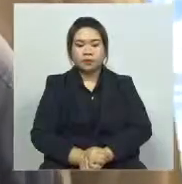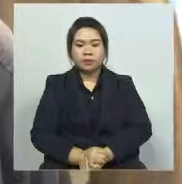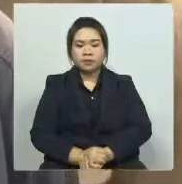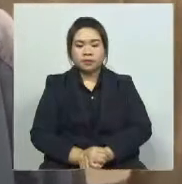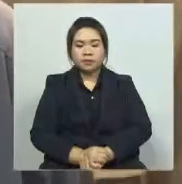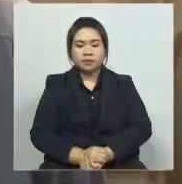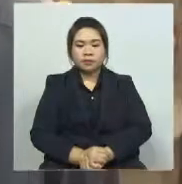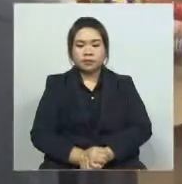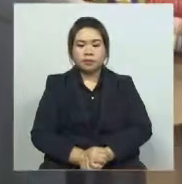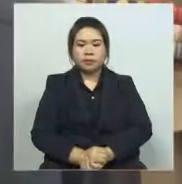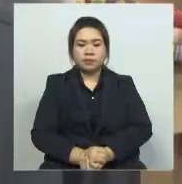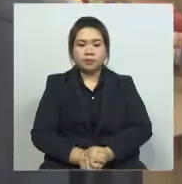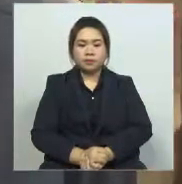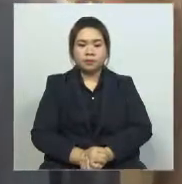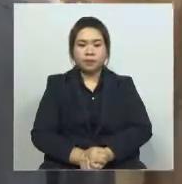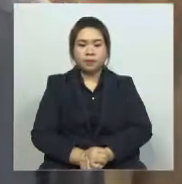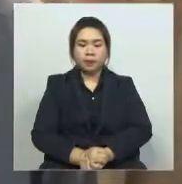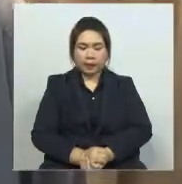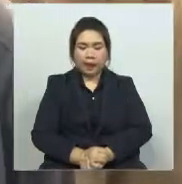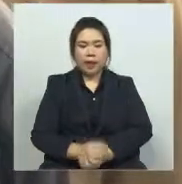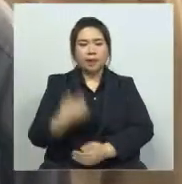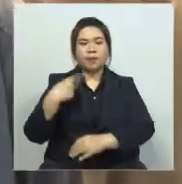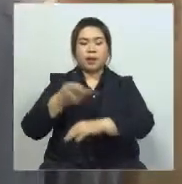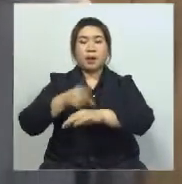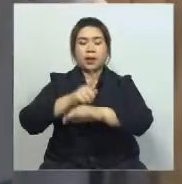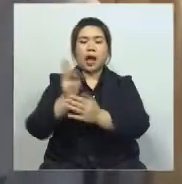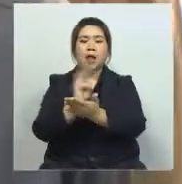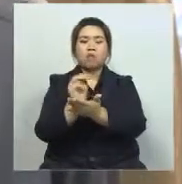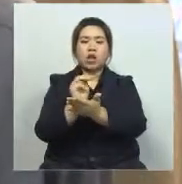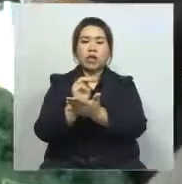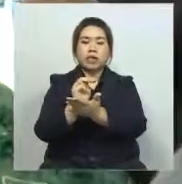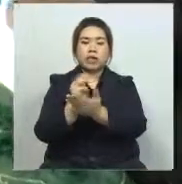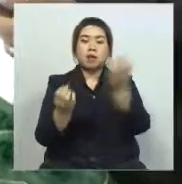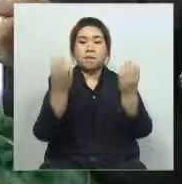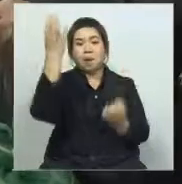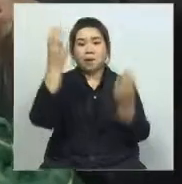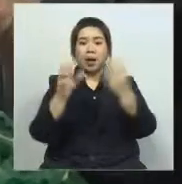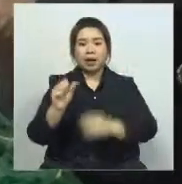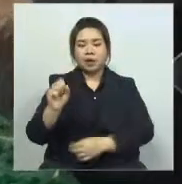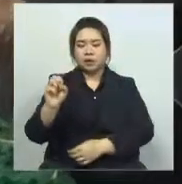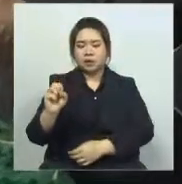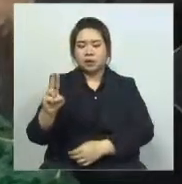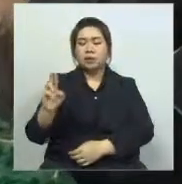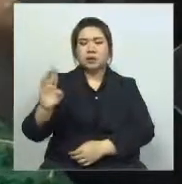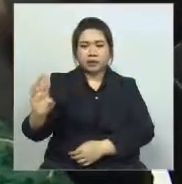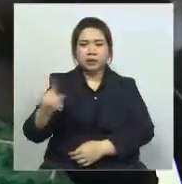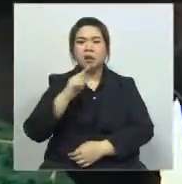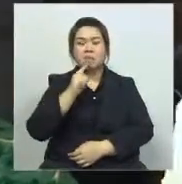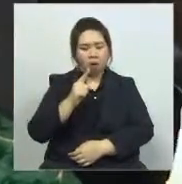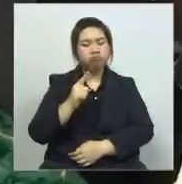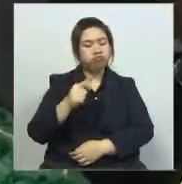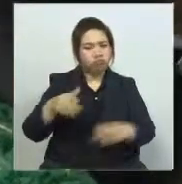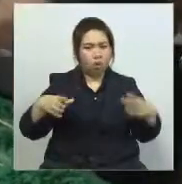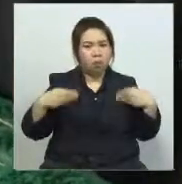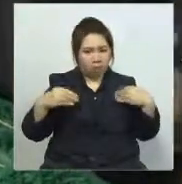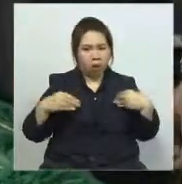อินเดียอะไรแบบนั้นมันเป็นเม็ดแรงใหญ่ทั้งหมดเลยนะฮะ ประธานมูลนิธิสืบนาคเสถียรและประชาชนต่างเห็นด้วยกับการสร้างประตูระบายน้ำเขา